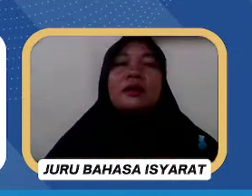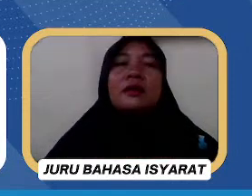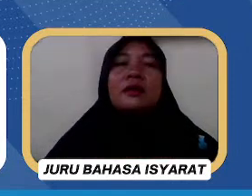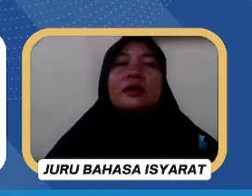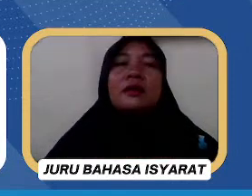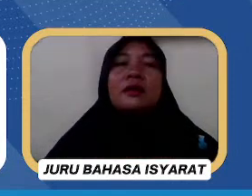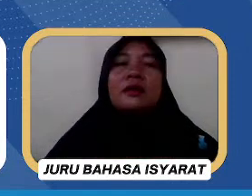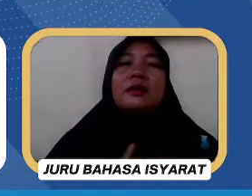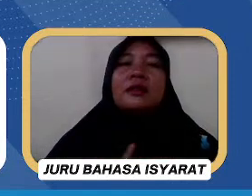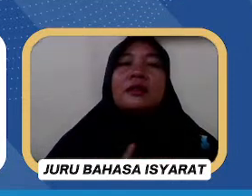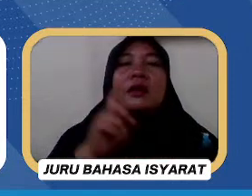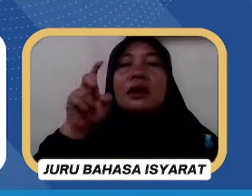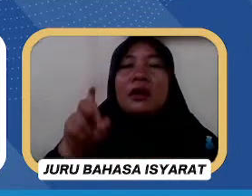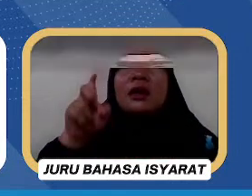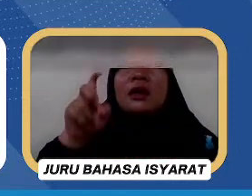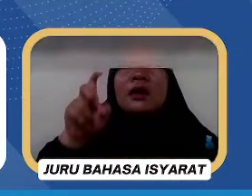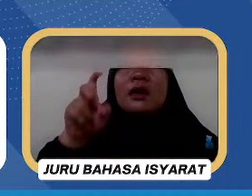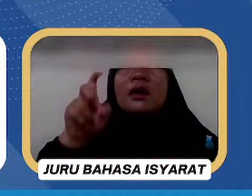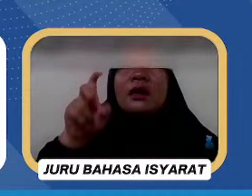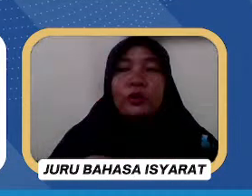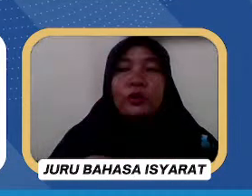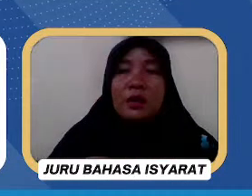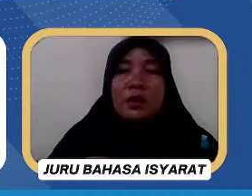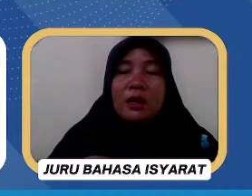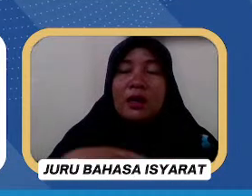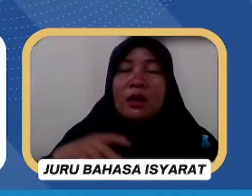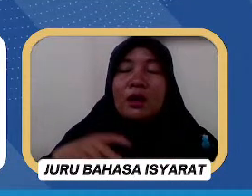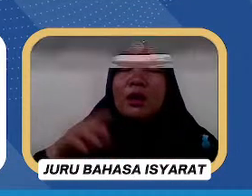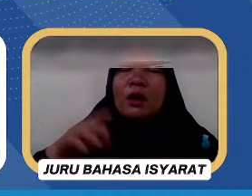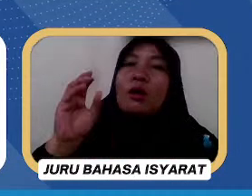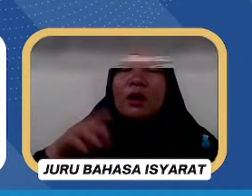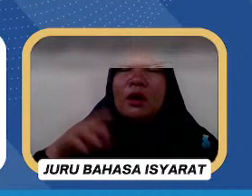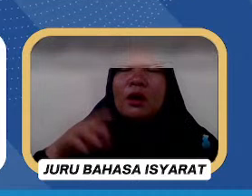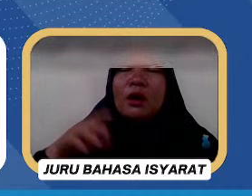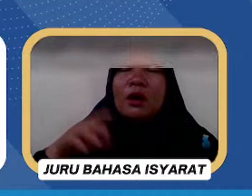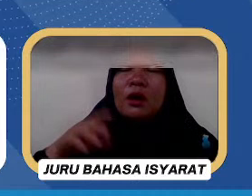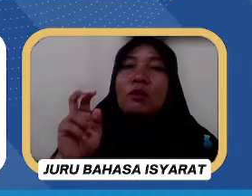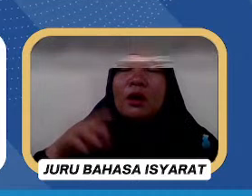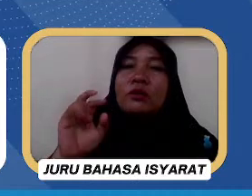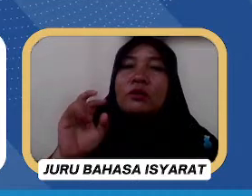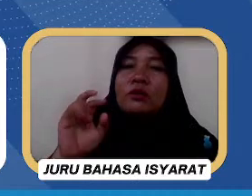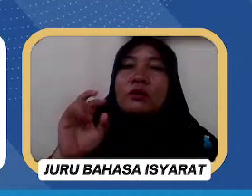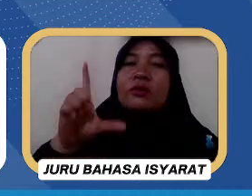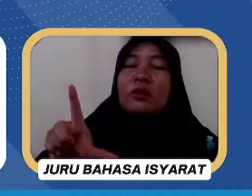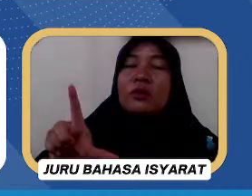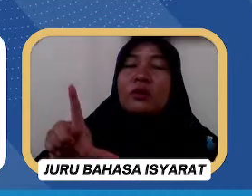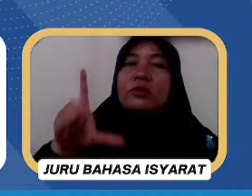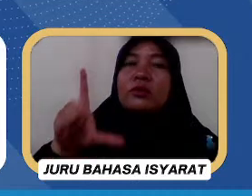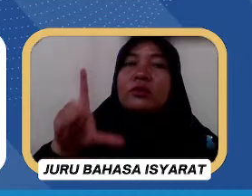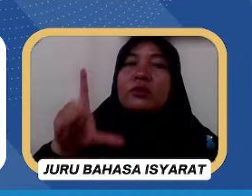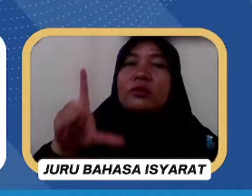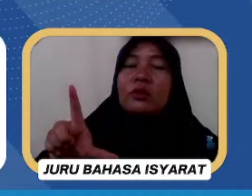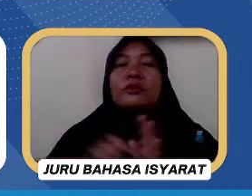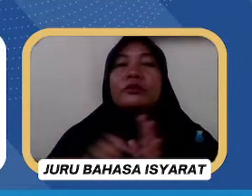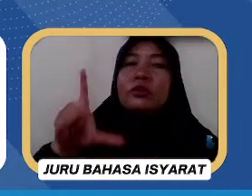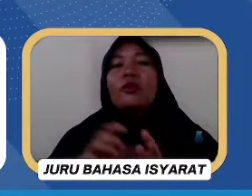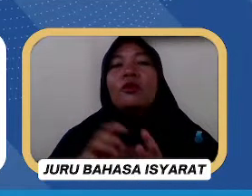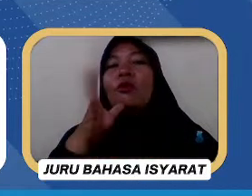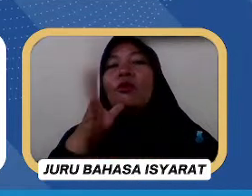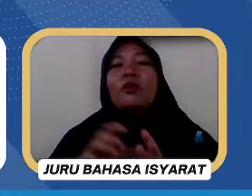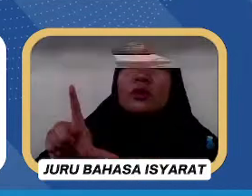pengawas, terutama pada anak-anak kita. Sehingga peran dan serta dari orang tua sebagai kontrol ini paling tidak ada sebagai